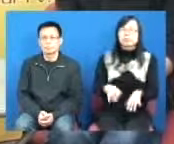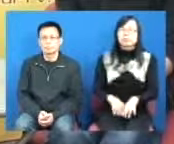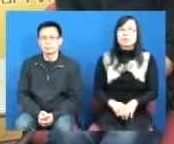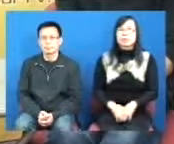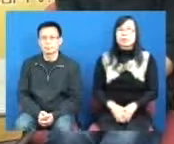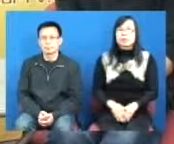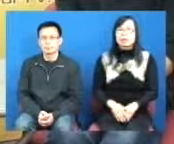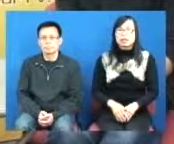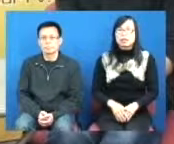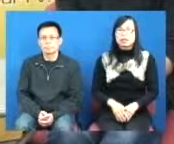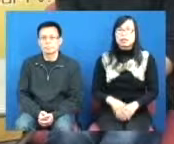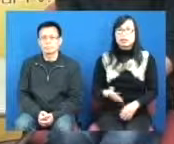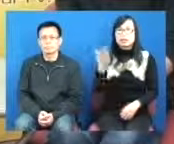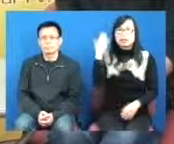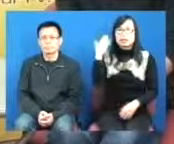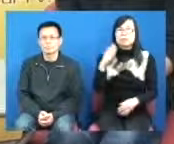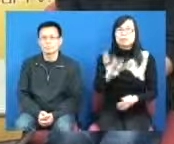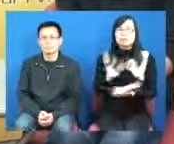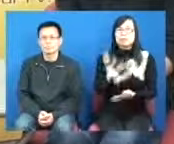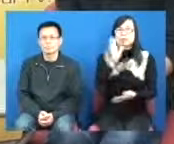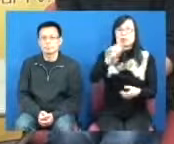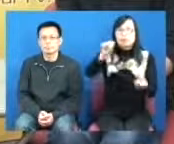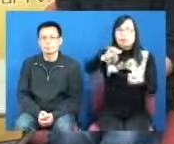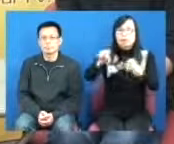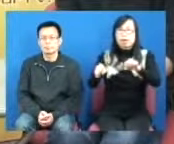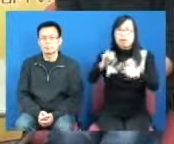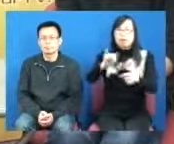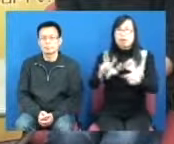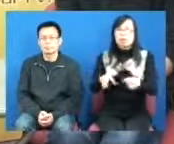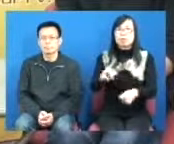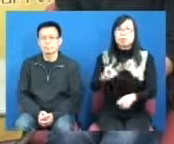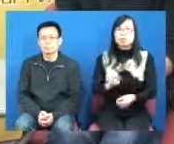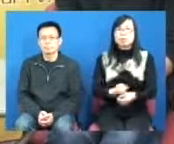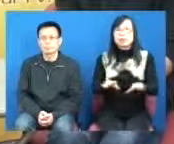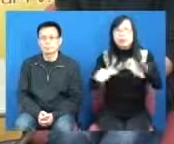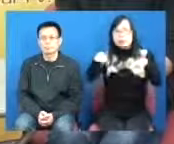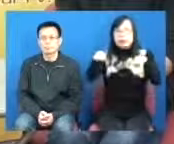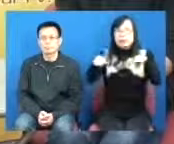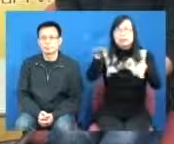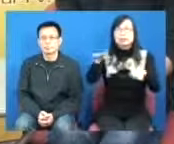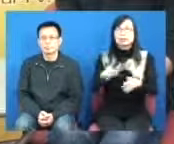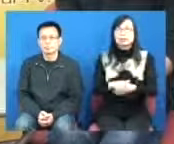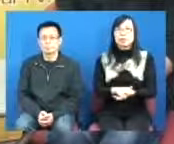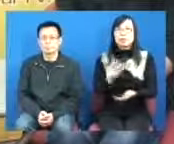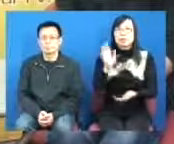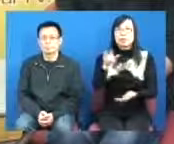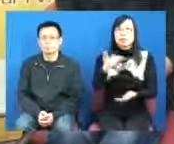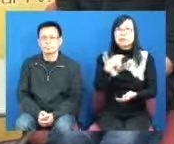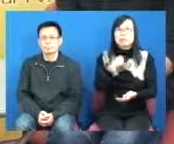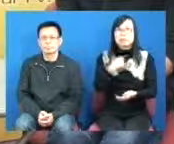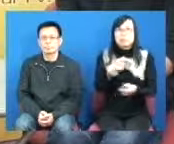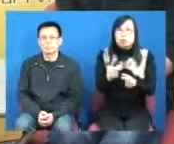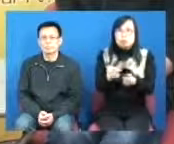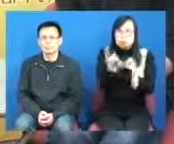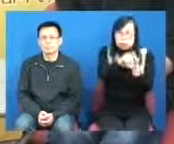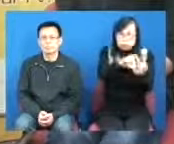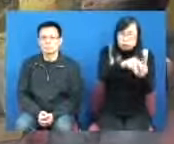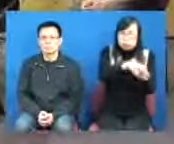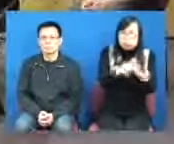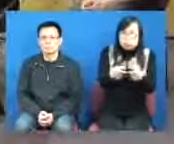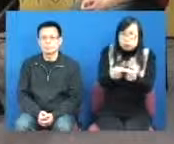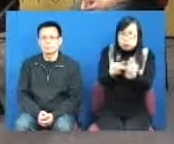大家我覺得當然你不是一個科學的水平要說一定要儲多少個月但你不是應該越儲越多越儲越多